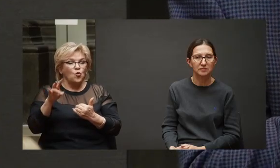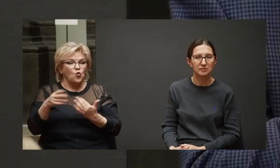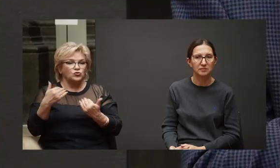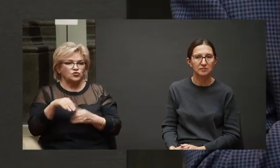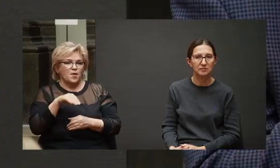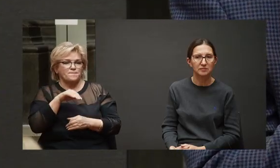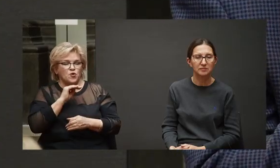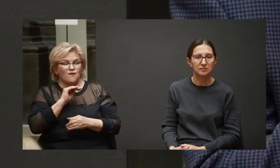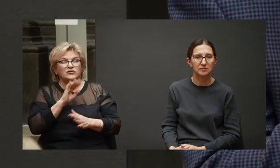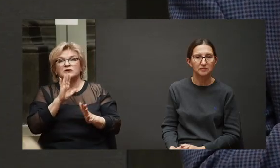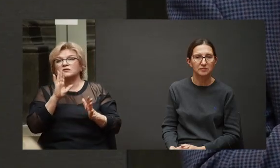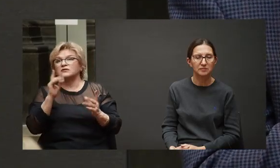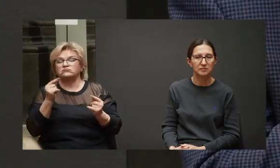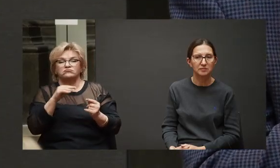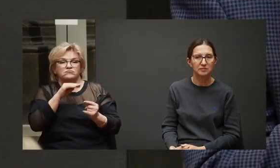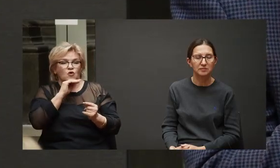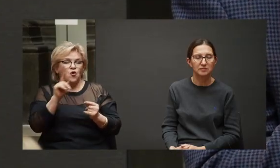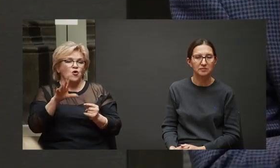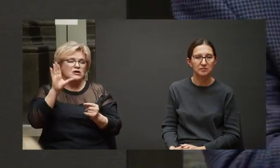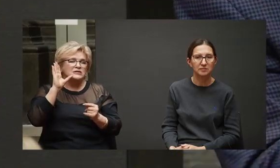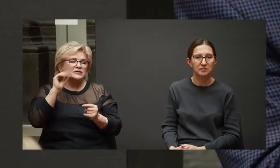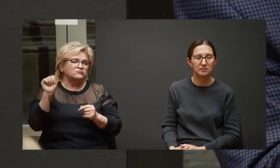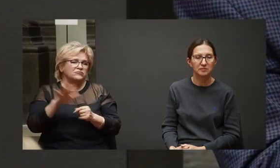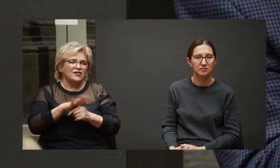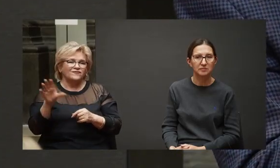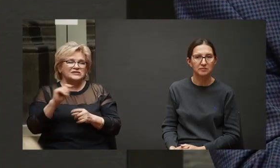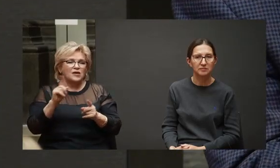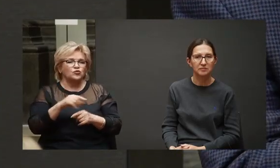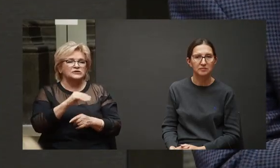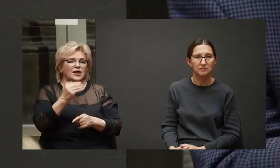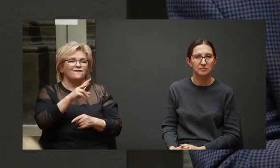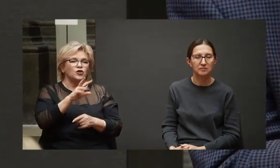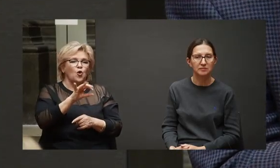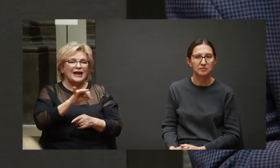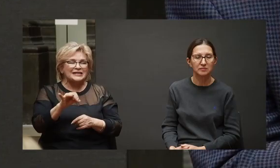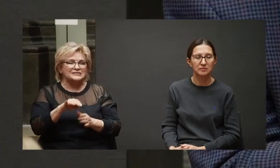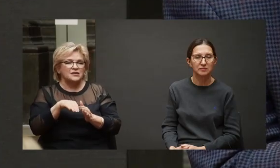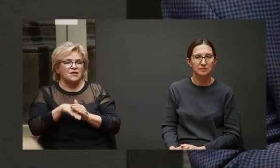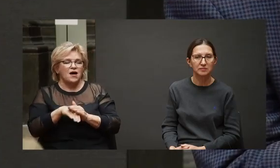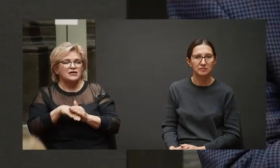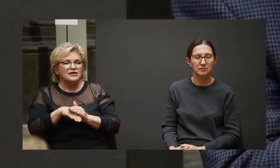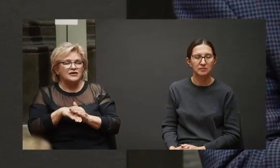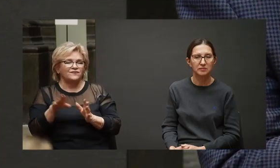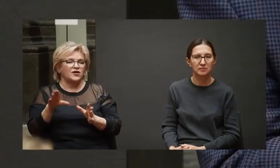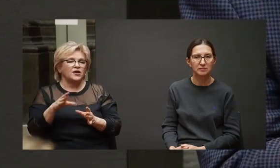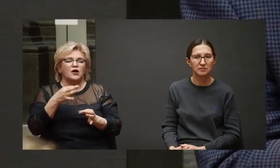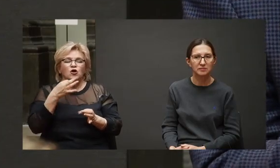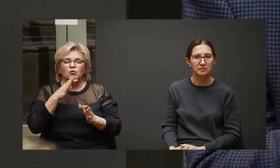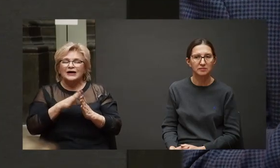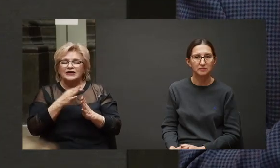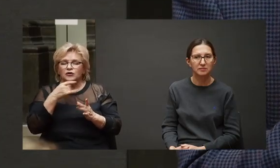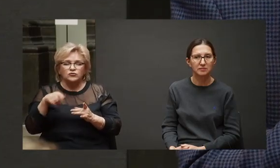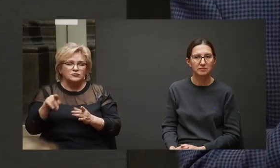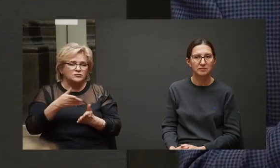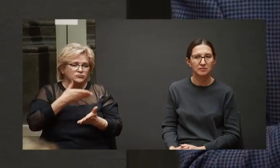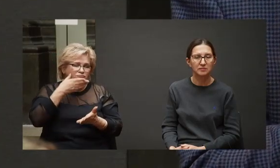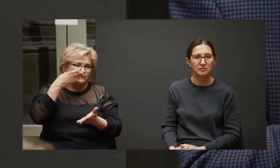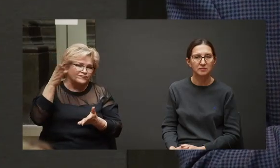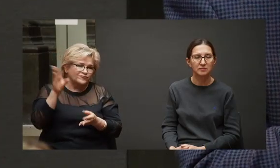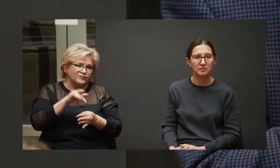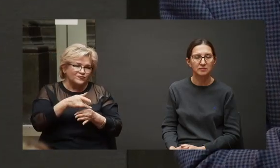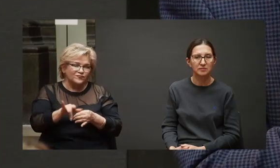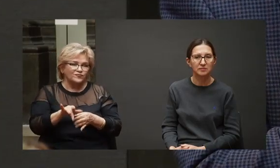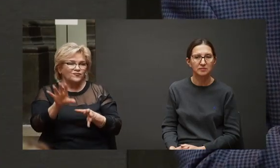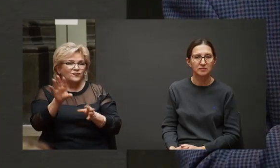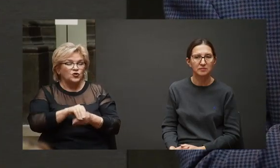профессионал профессионалу, да, он знал все музеи Флоренции, он знал все архивы Флоренции, не было книги, которую бы он не прочел. Да.